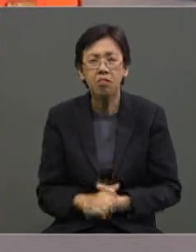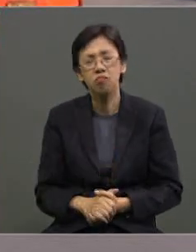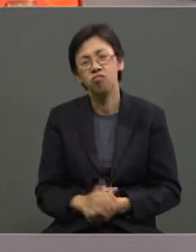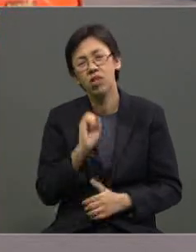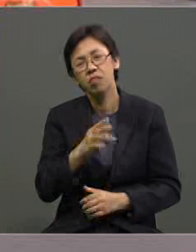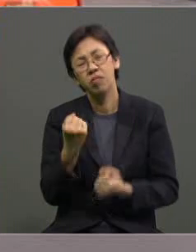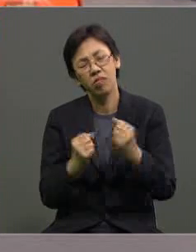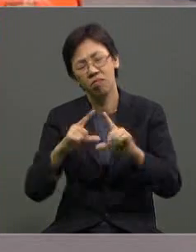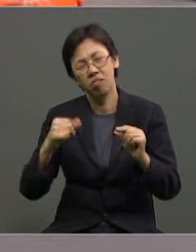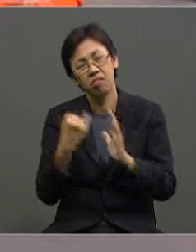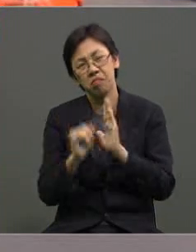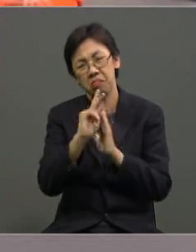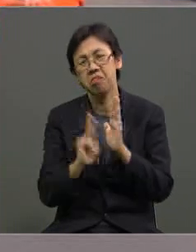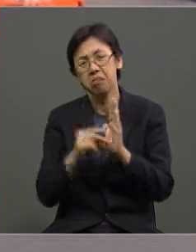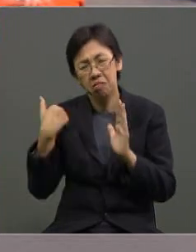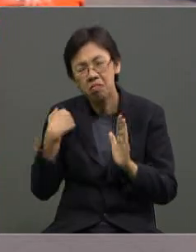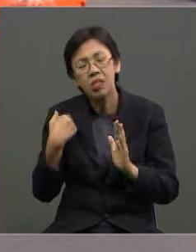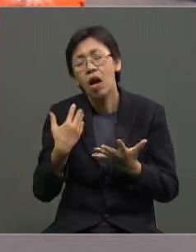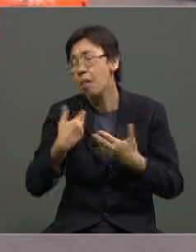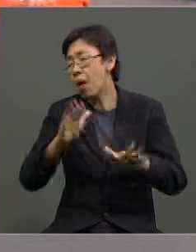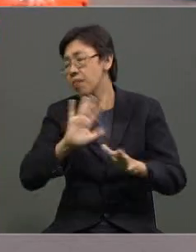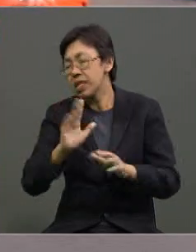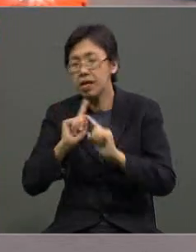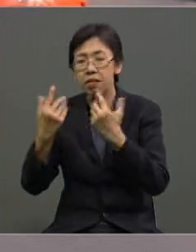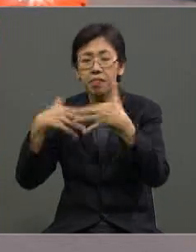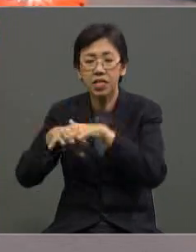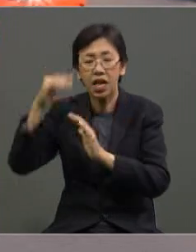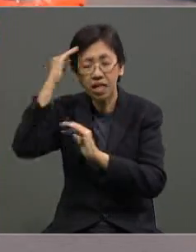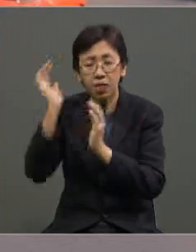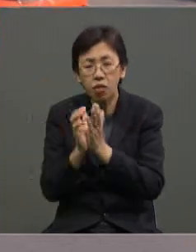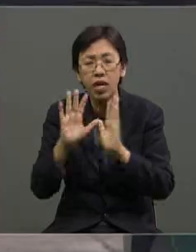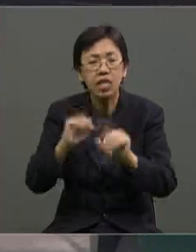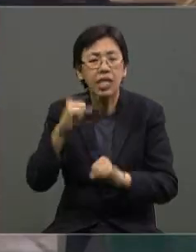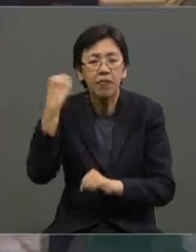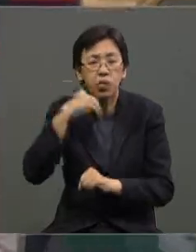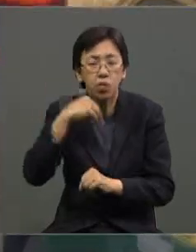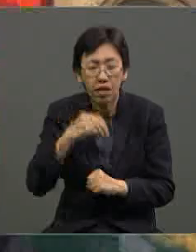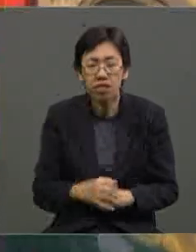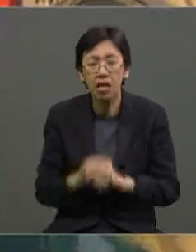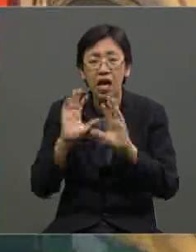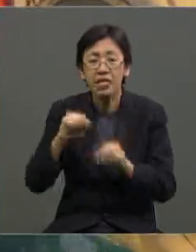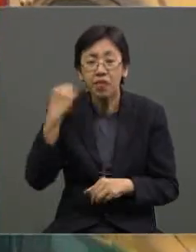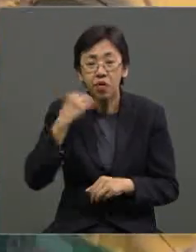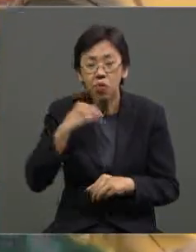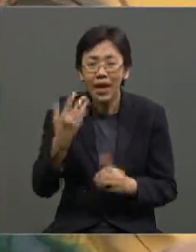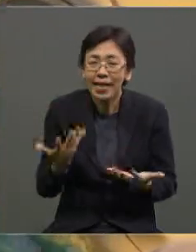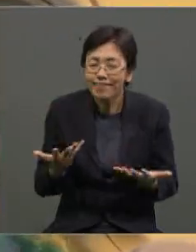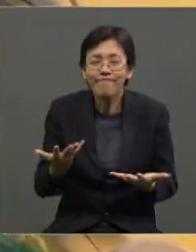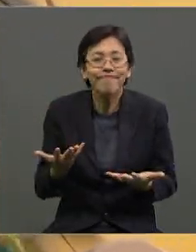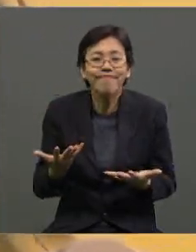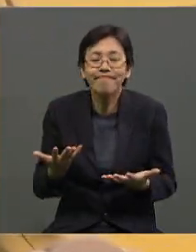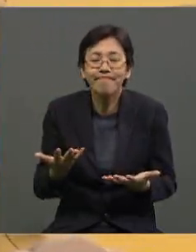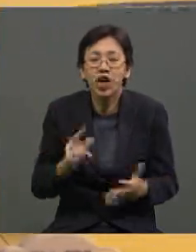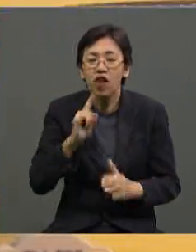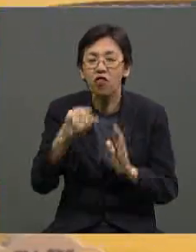อมรับว่ามันมีจริงๆแต่เขาไม่ได้นิ่งนอนใจเขาก็ประสานไปที่ตำรวจซึ่งก็จับได้ทุกวันจริงๆแต่ว่าจะจัดการขั้นเด็ดขาดแล้วก็ด